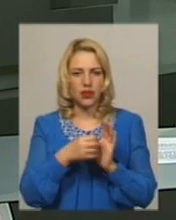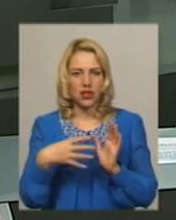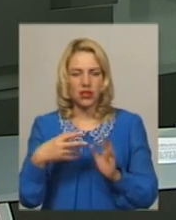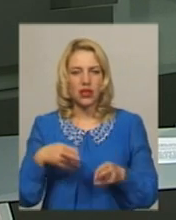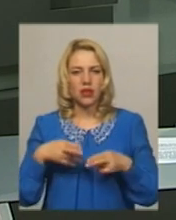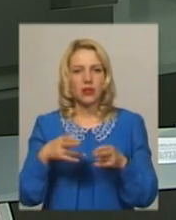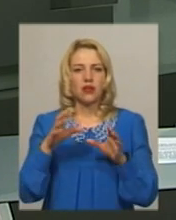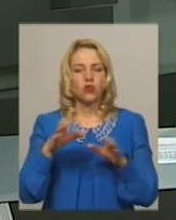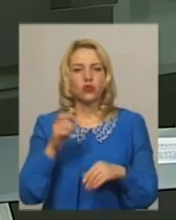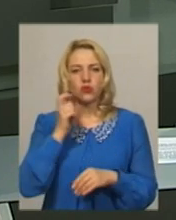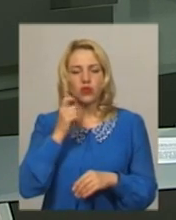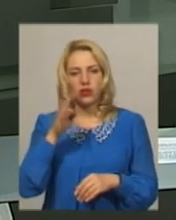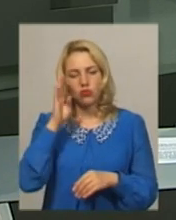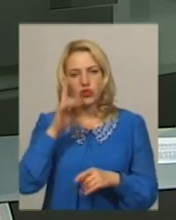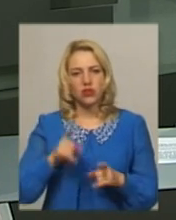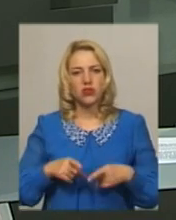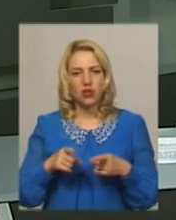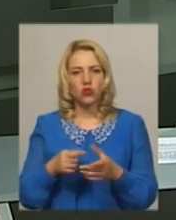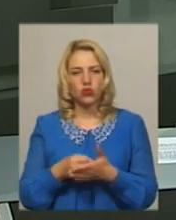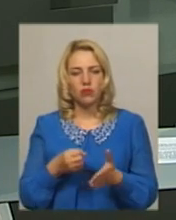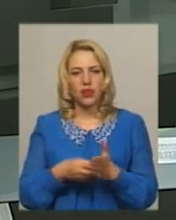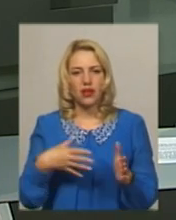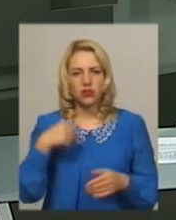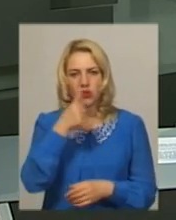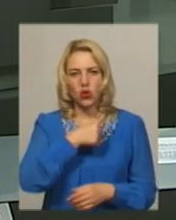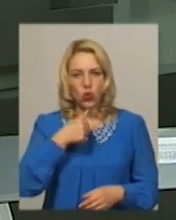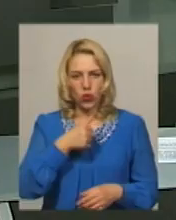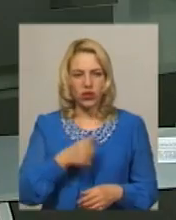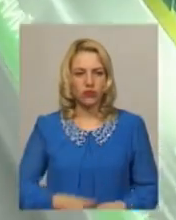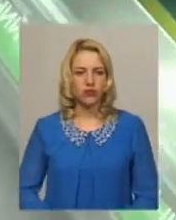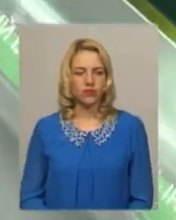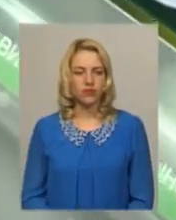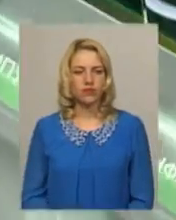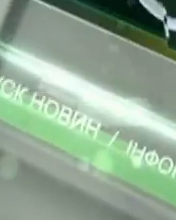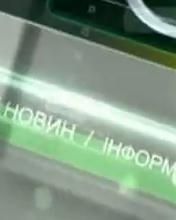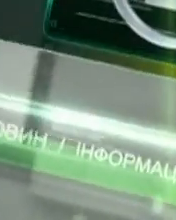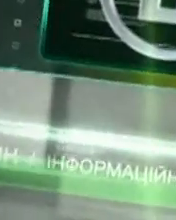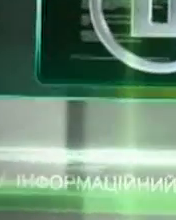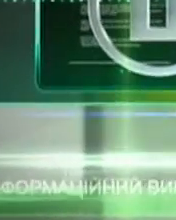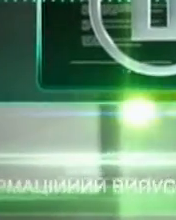Кримінального кодексу України йому загрожує до 15 років позбавлення волі.